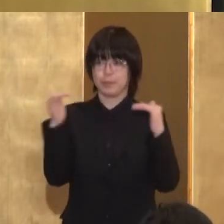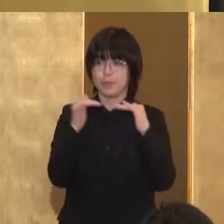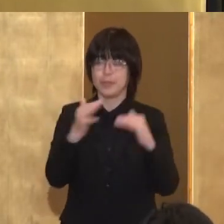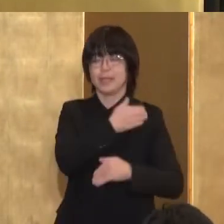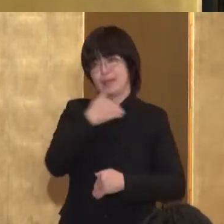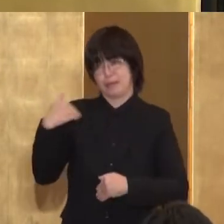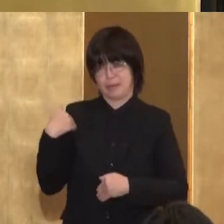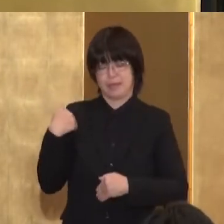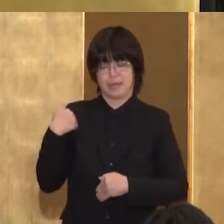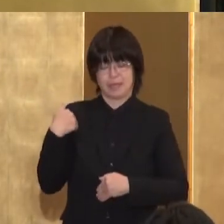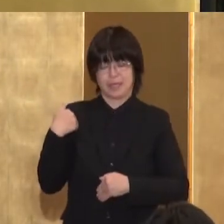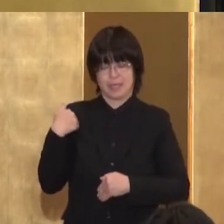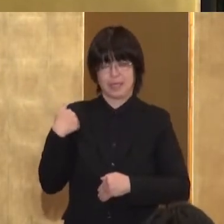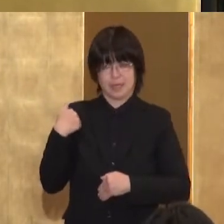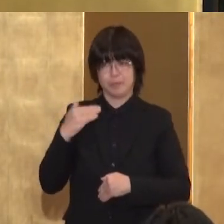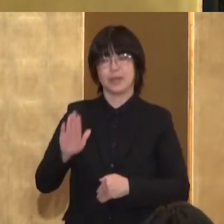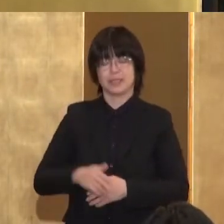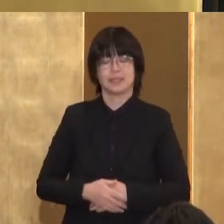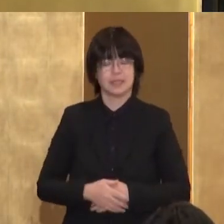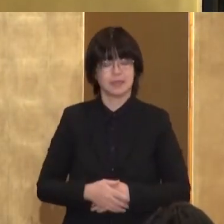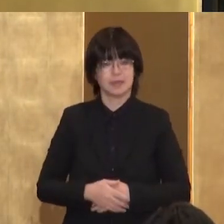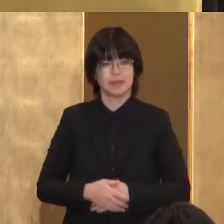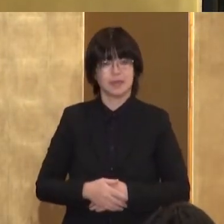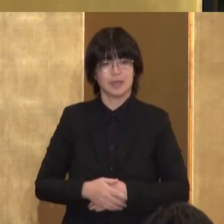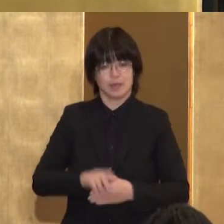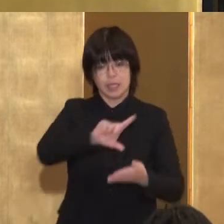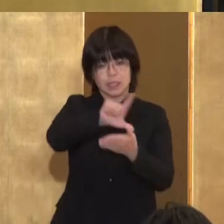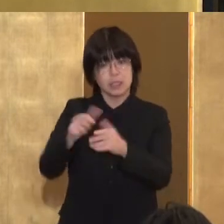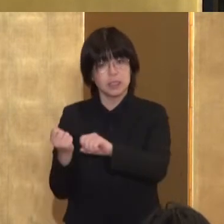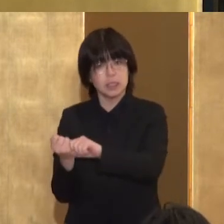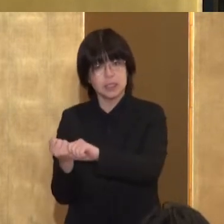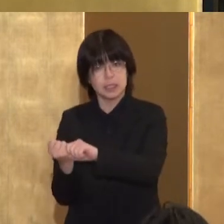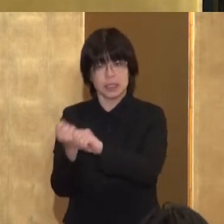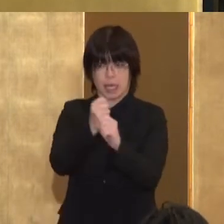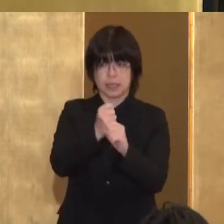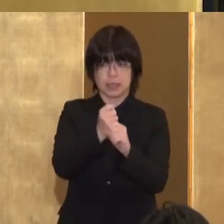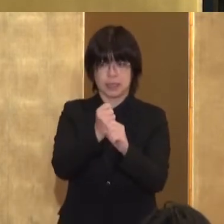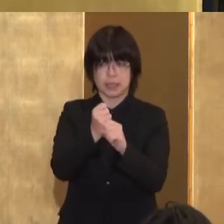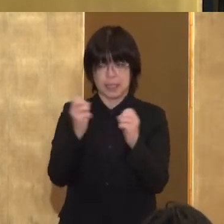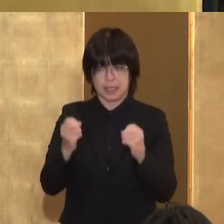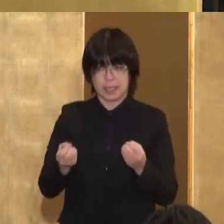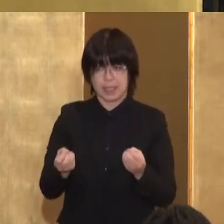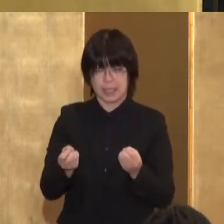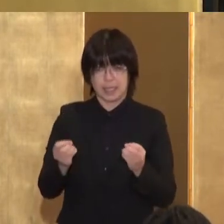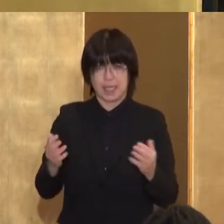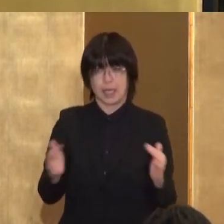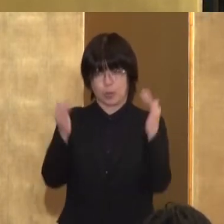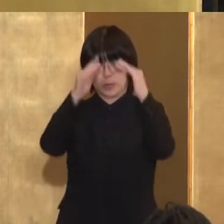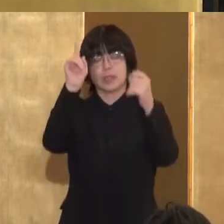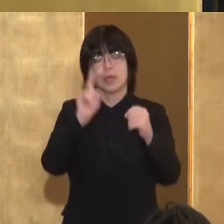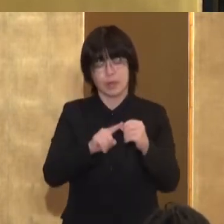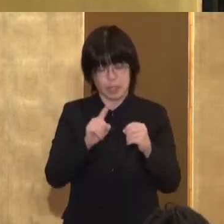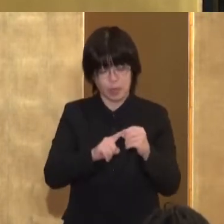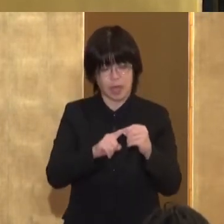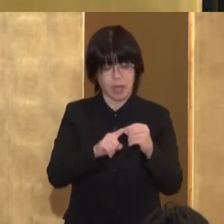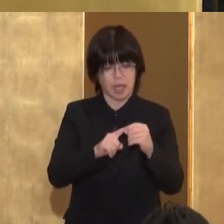たと思っておりますし、また、地域活性化の観点からは、各国首